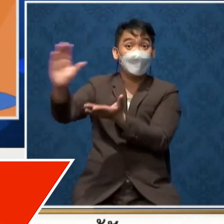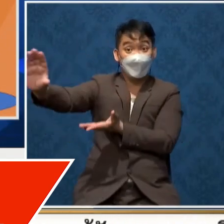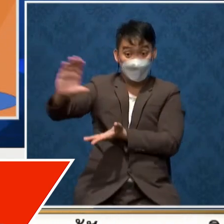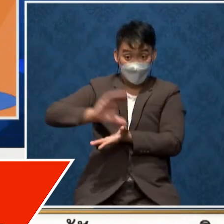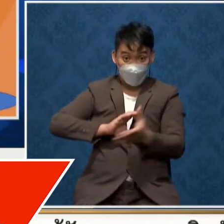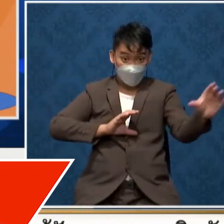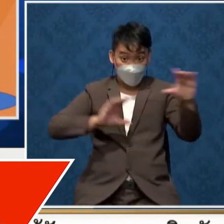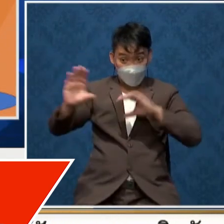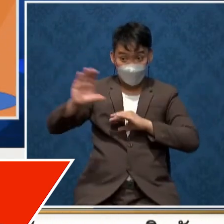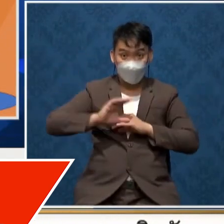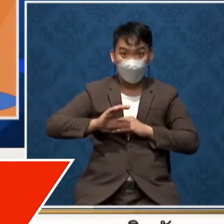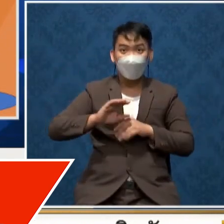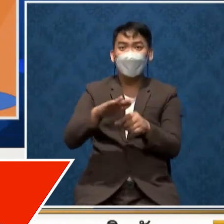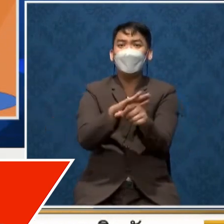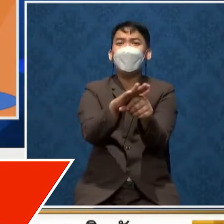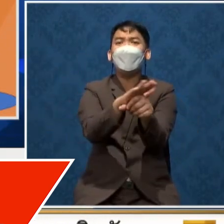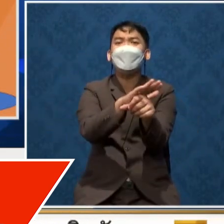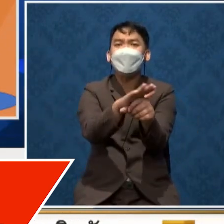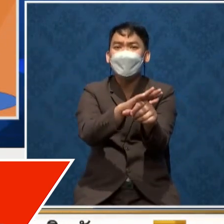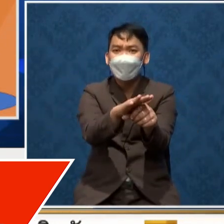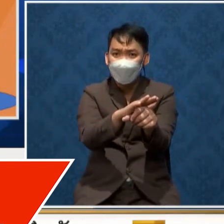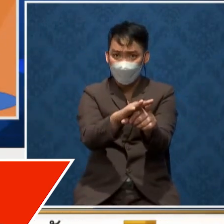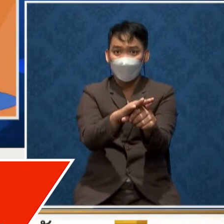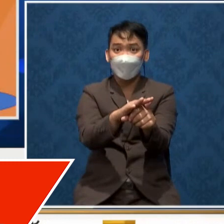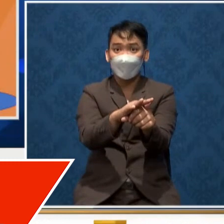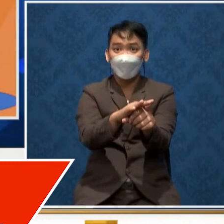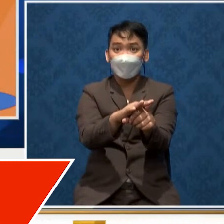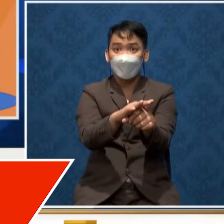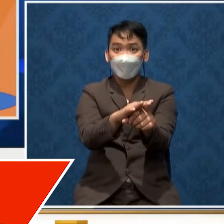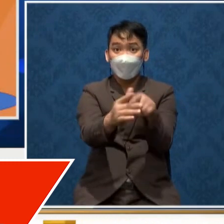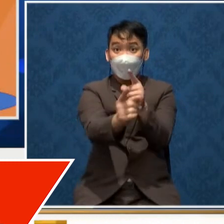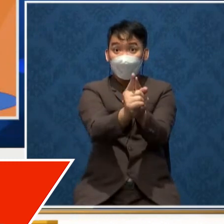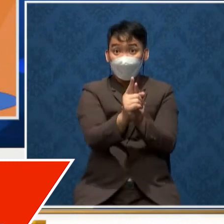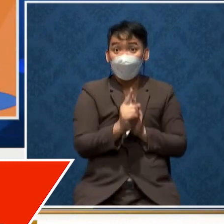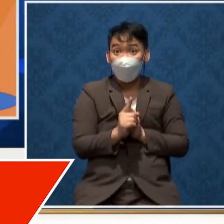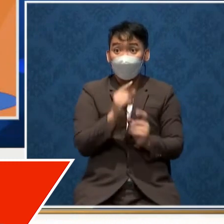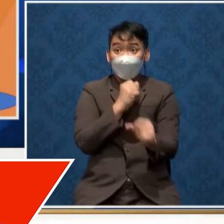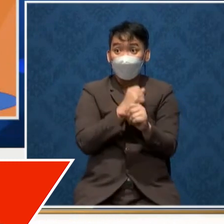พอในการปฏิบัติหน้าที่โดยอิสระ